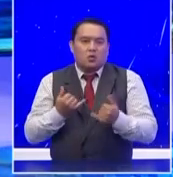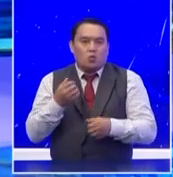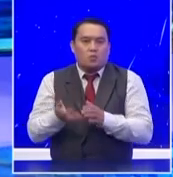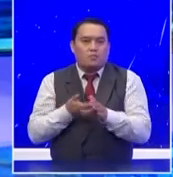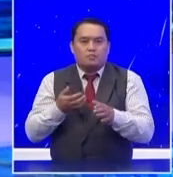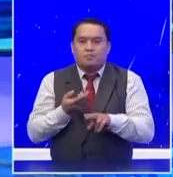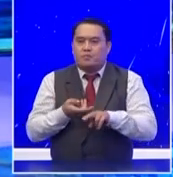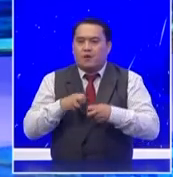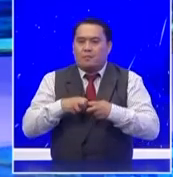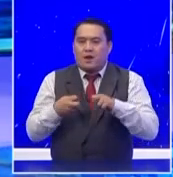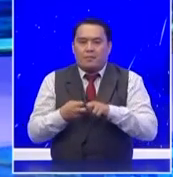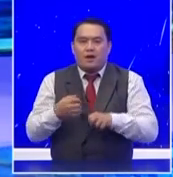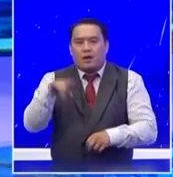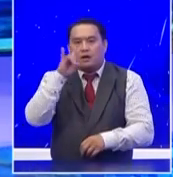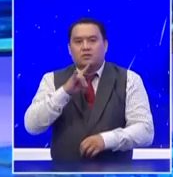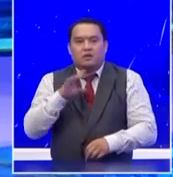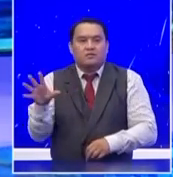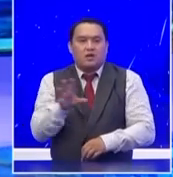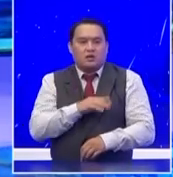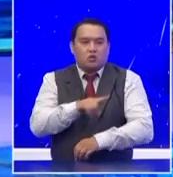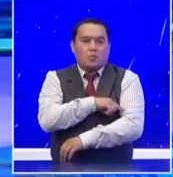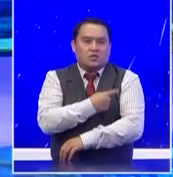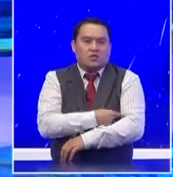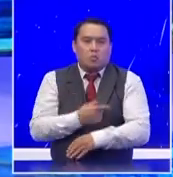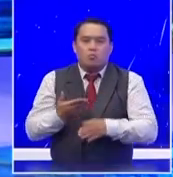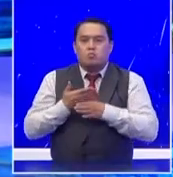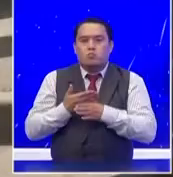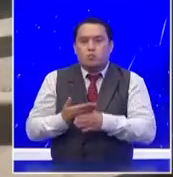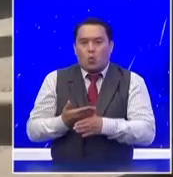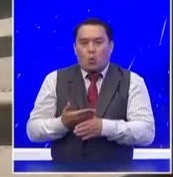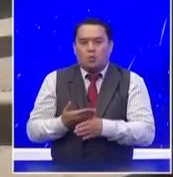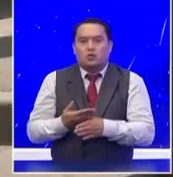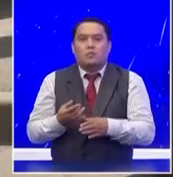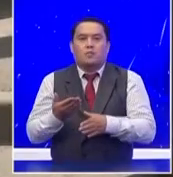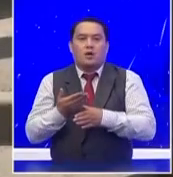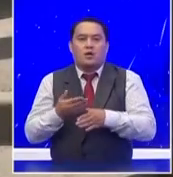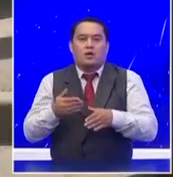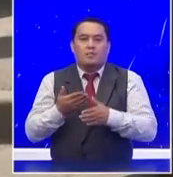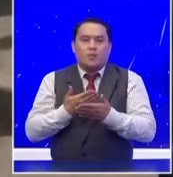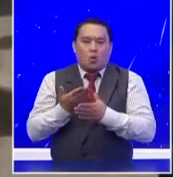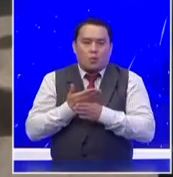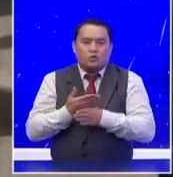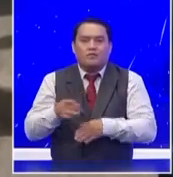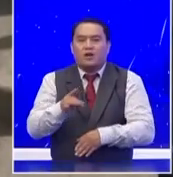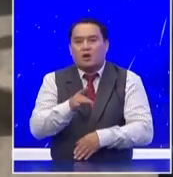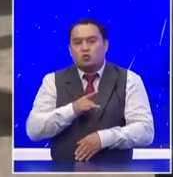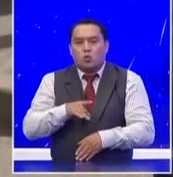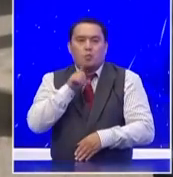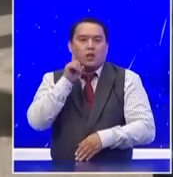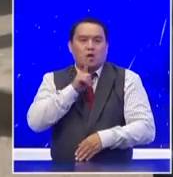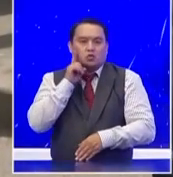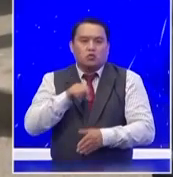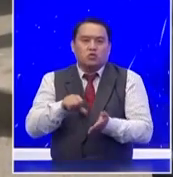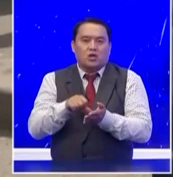день является острой проблемой для всей казахстанской медицины. Помочь в непростое время решили волонтеры Ембекши-Казахского района и